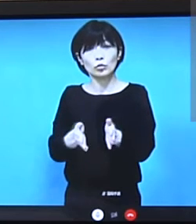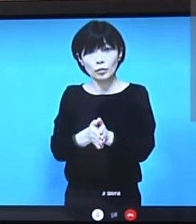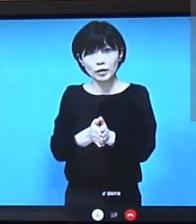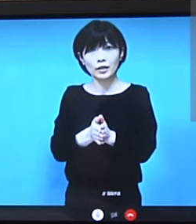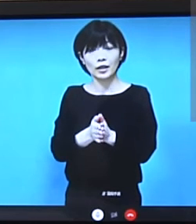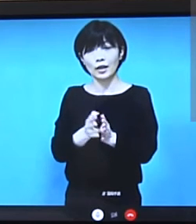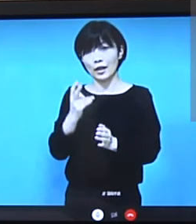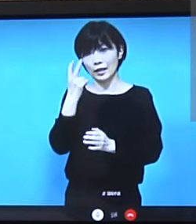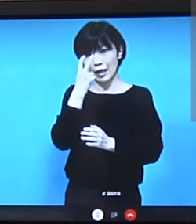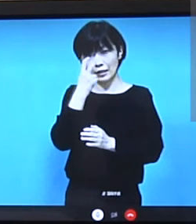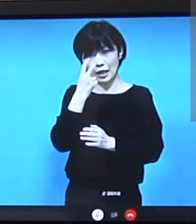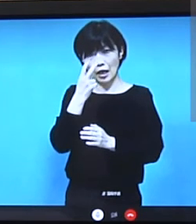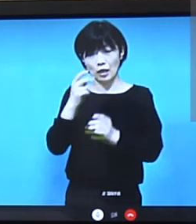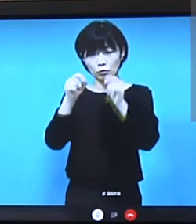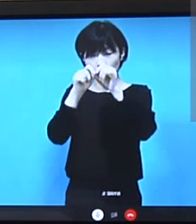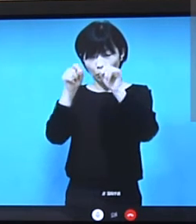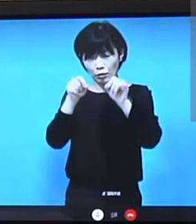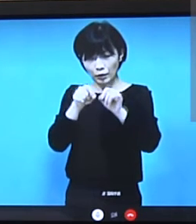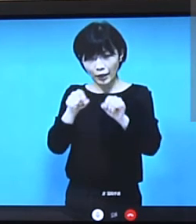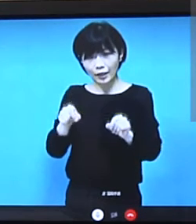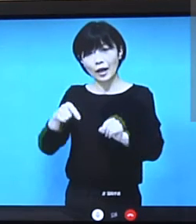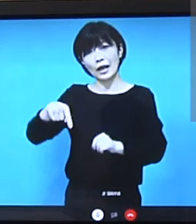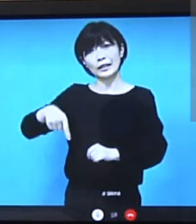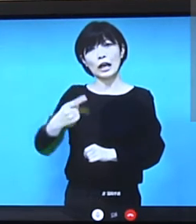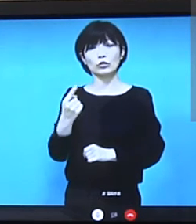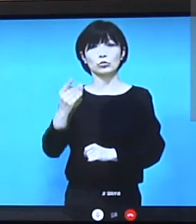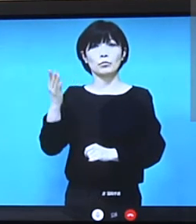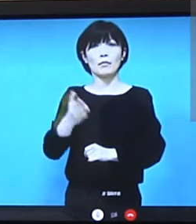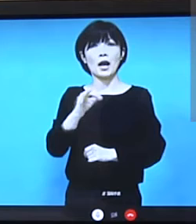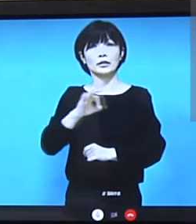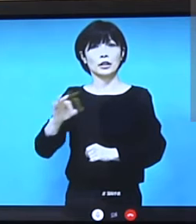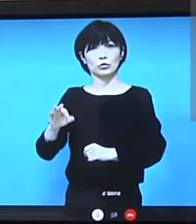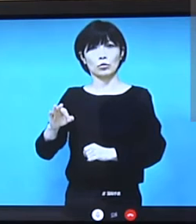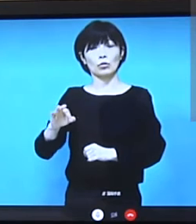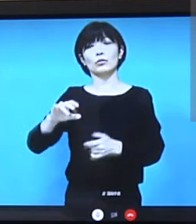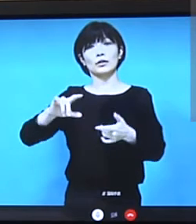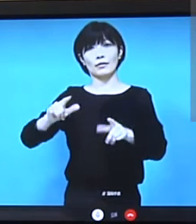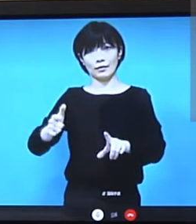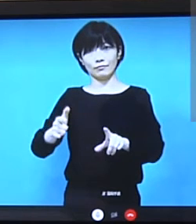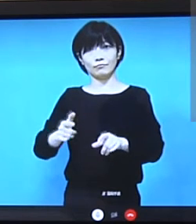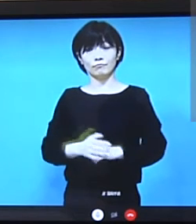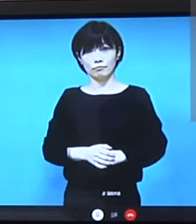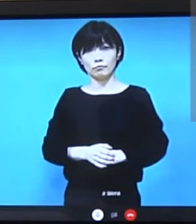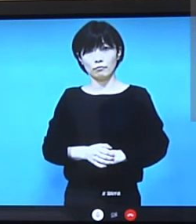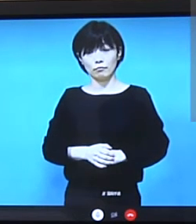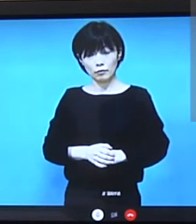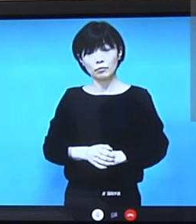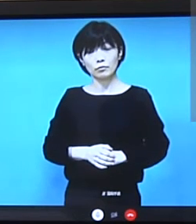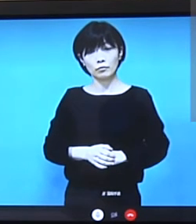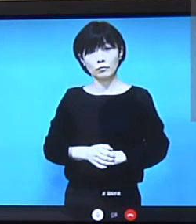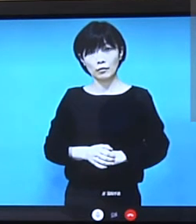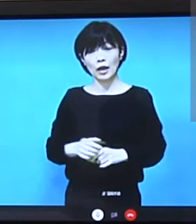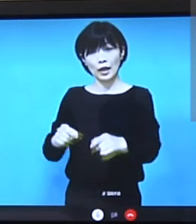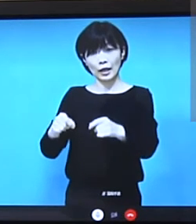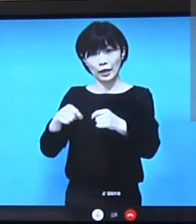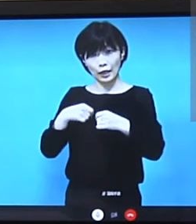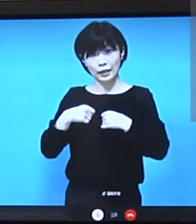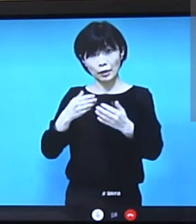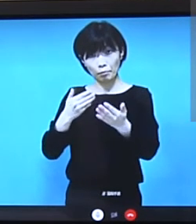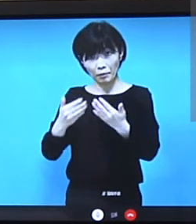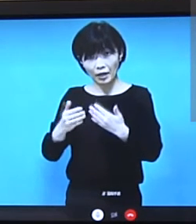に100%必ず正しいというものは、陽性が出た場合でも陰性が出た場合でも、検査結果についてはです